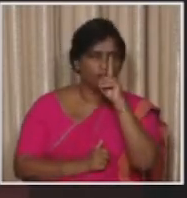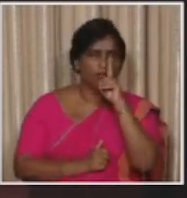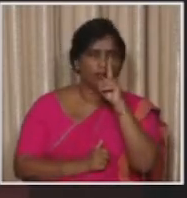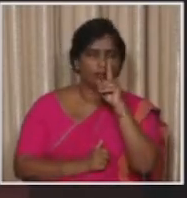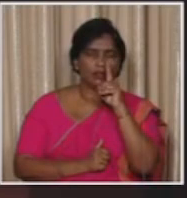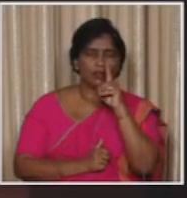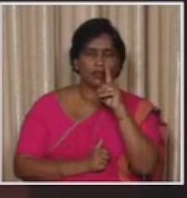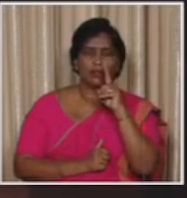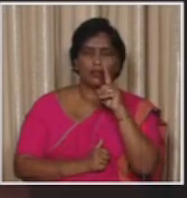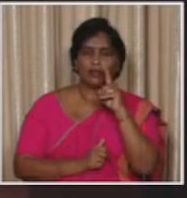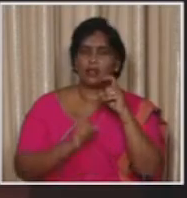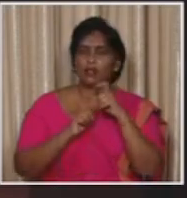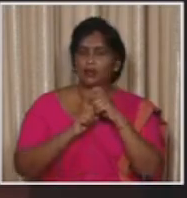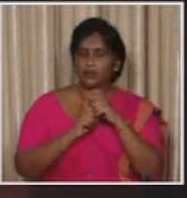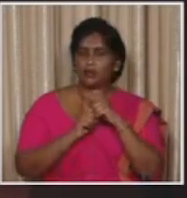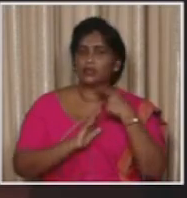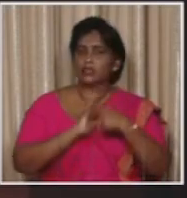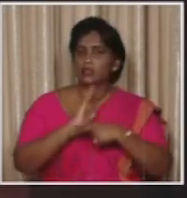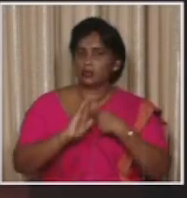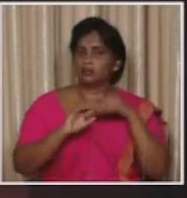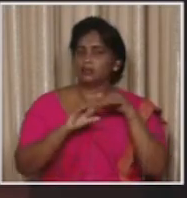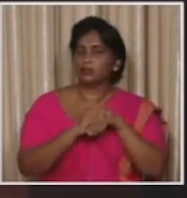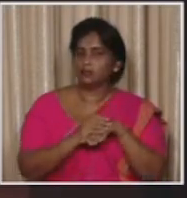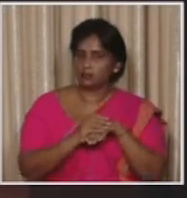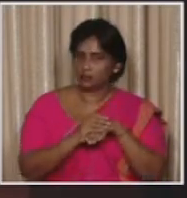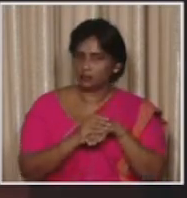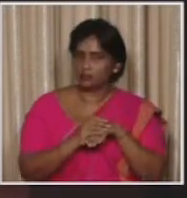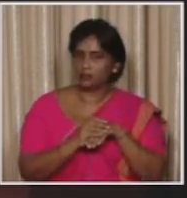ඩයග්නොස්ටික් එක අපේ ශ්‍රී ලංකාවේ කියලා.